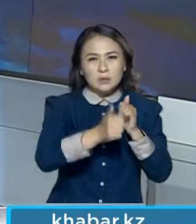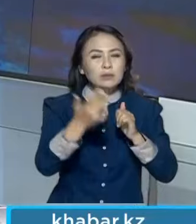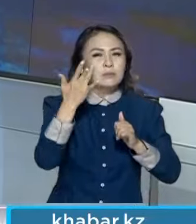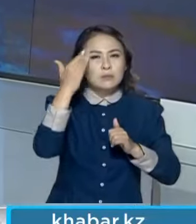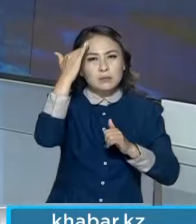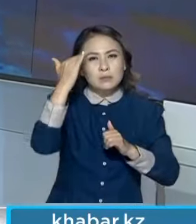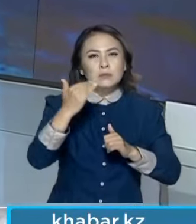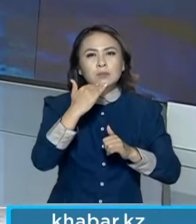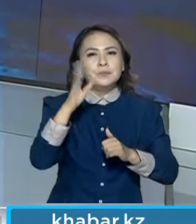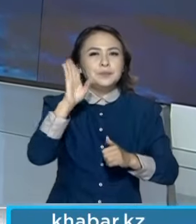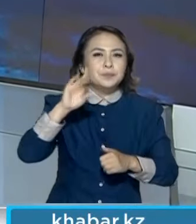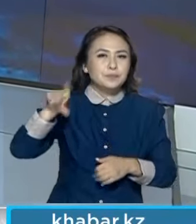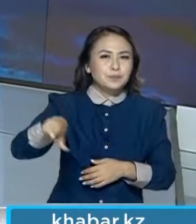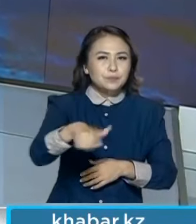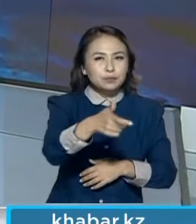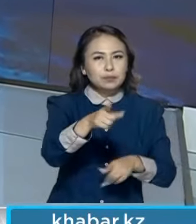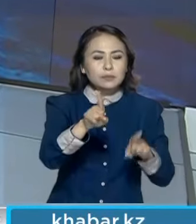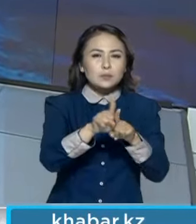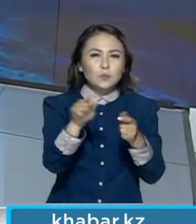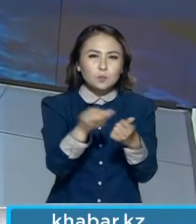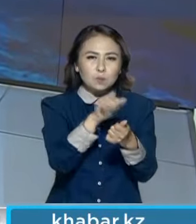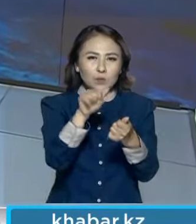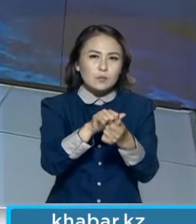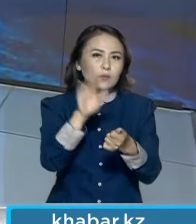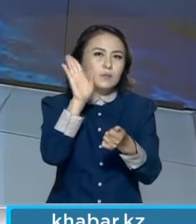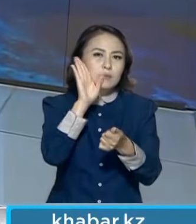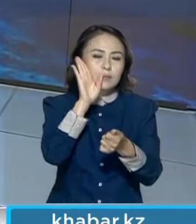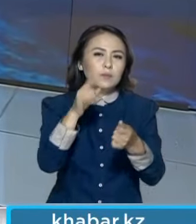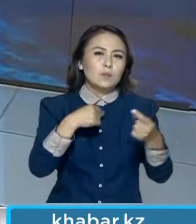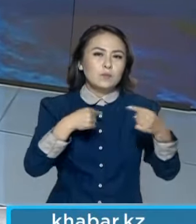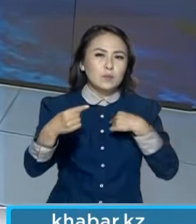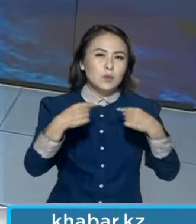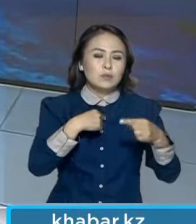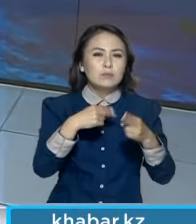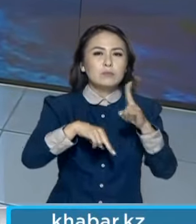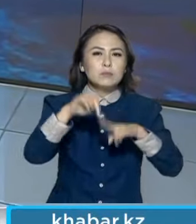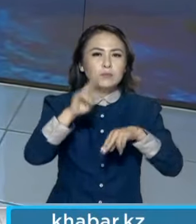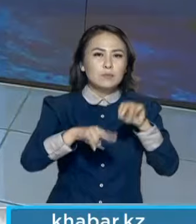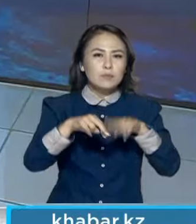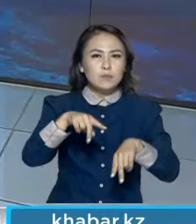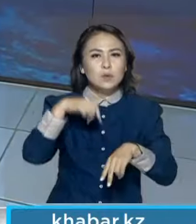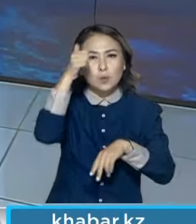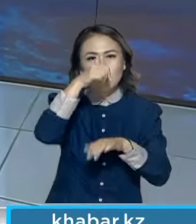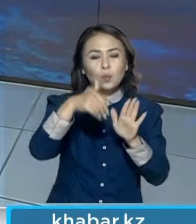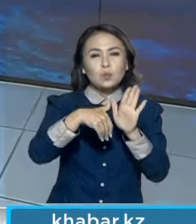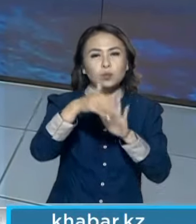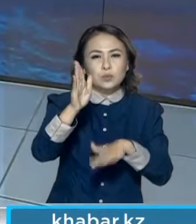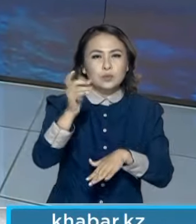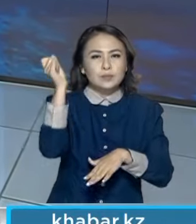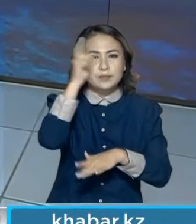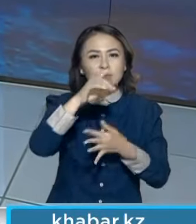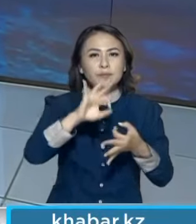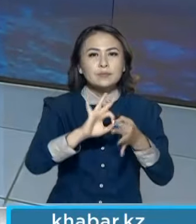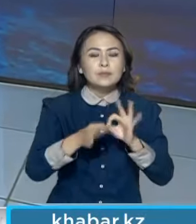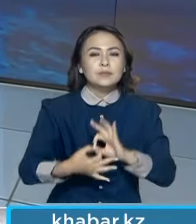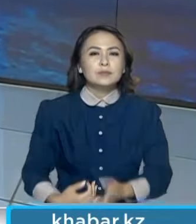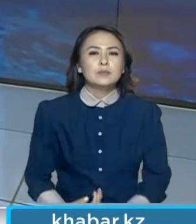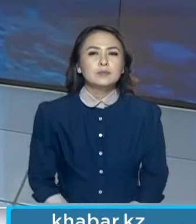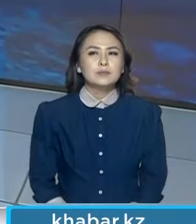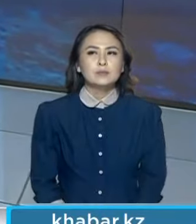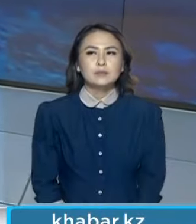жаз айларында арғатыздардың табаны құрғап, ағын судан қиналатын шаруалардың көңіл күйі биыл көтеріңкі. Өңірдегі ахуалды тілшіміз